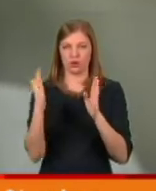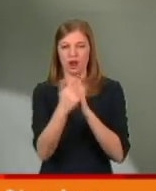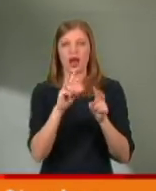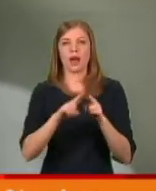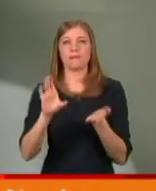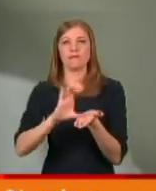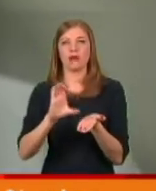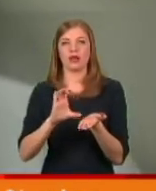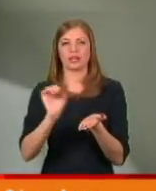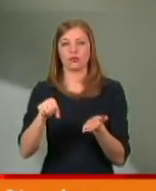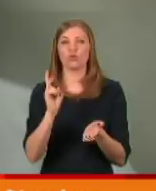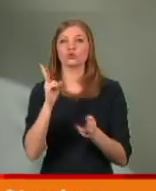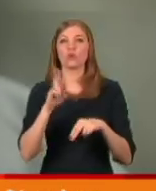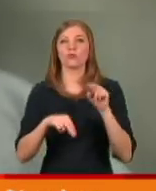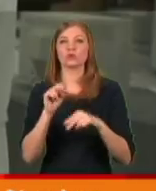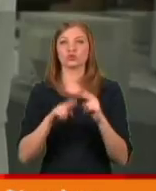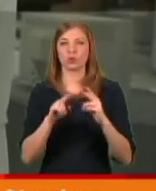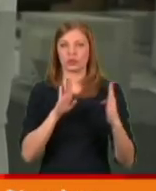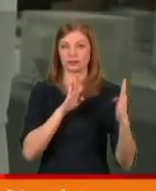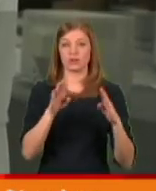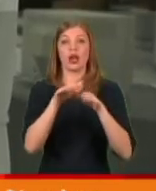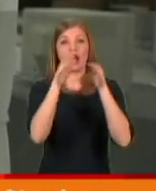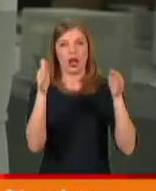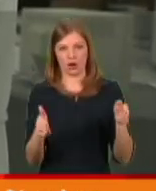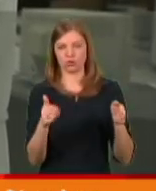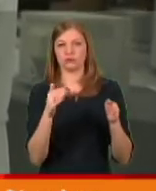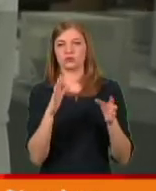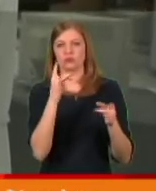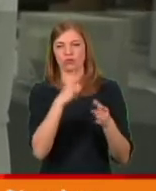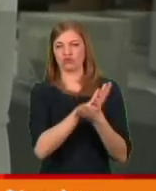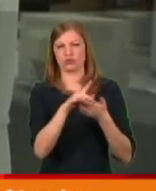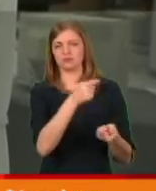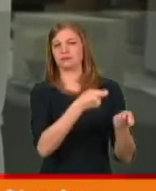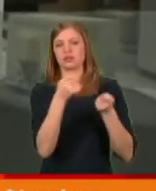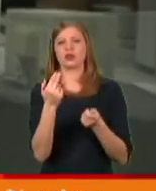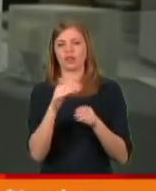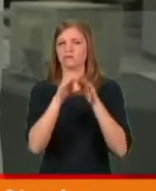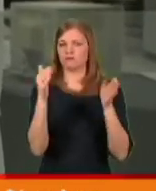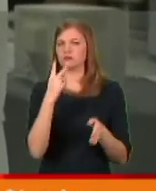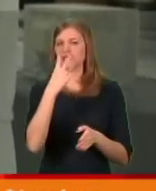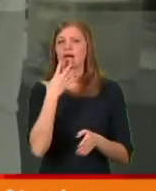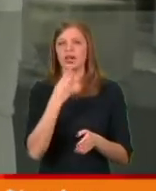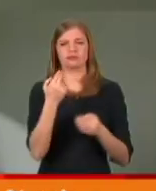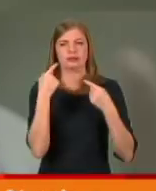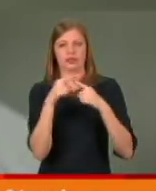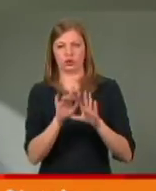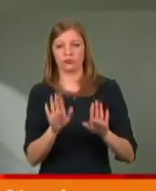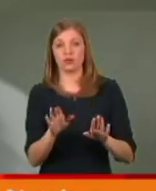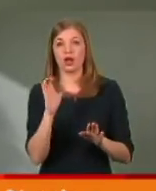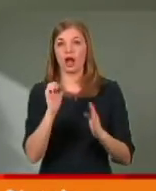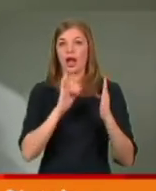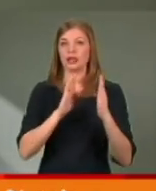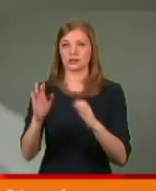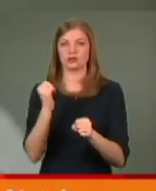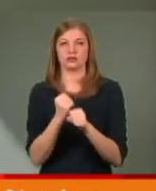да, пивная. Кто построил? Арку построили в чистом месте, собрали, подняли. Это красиво, это чисто технологическое чудо. А